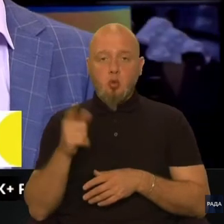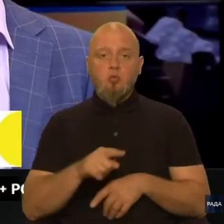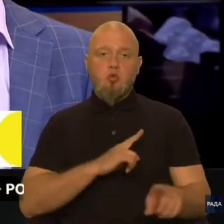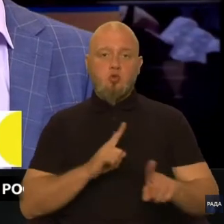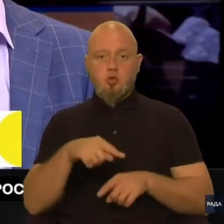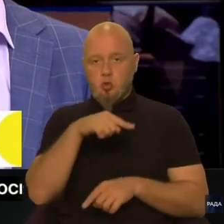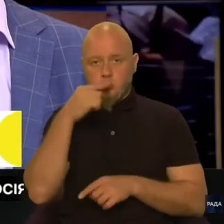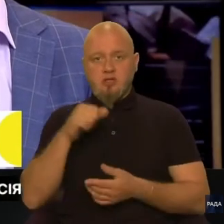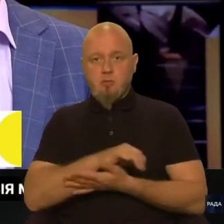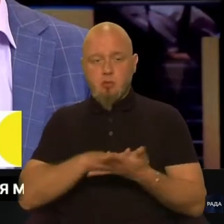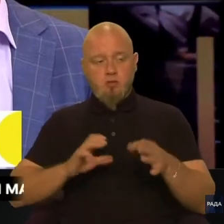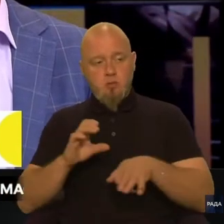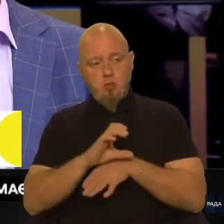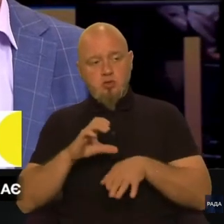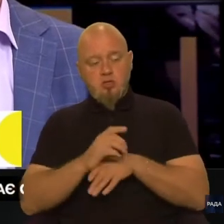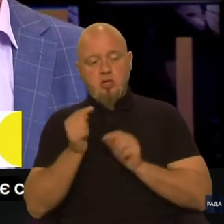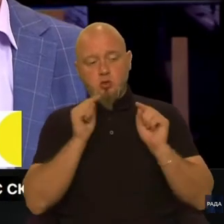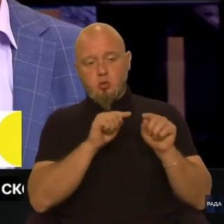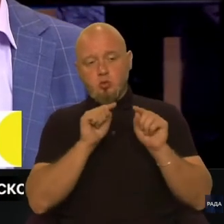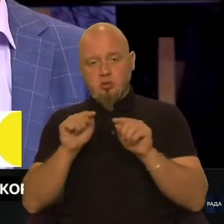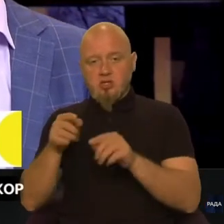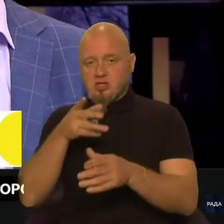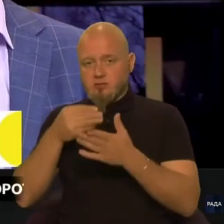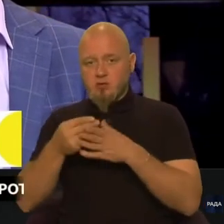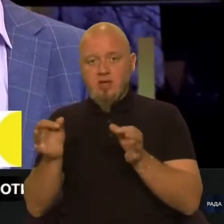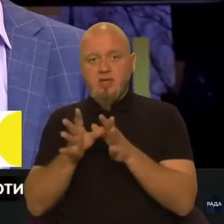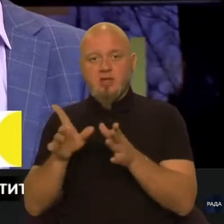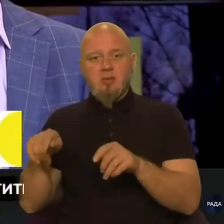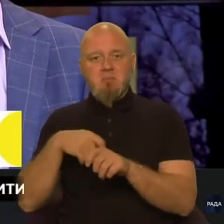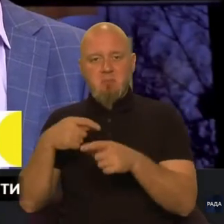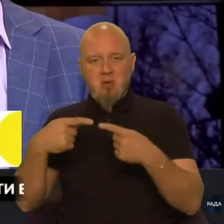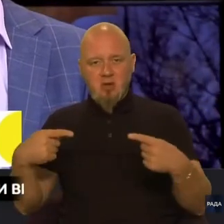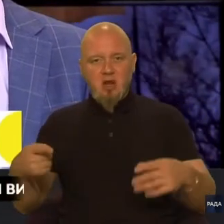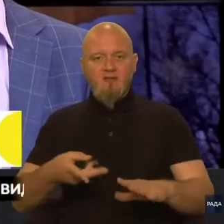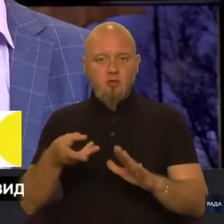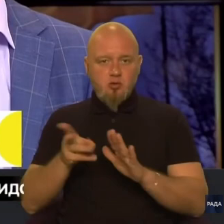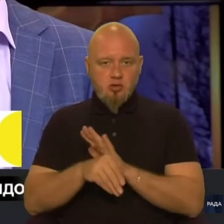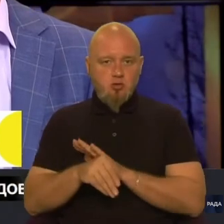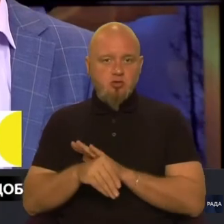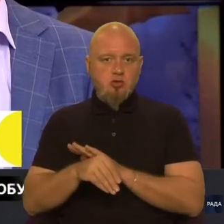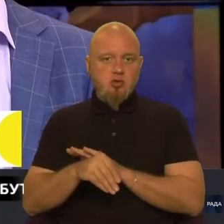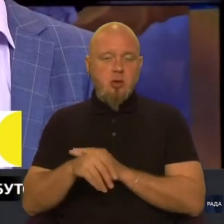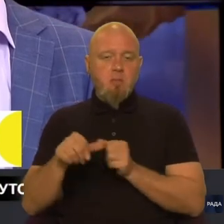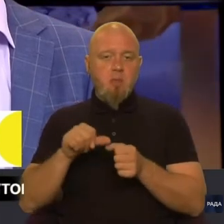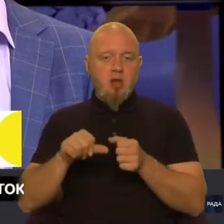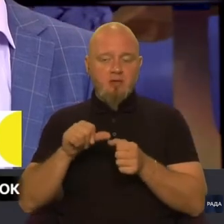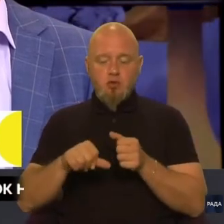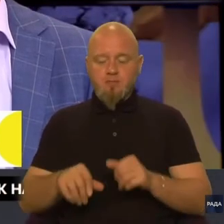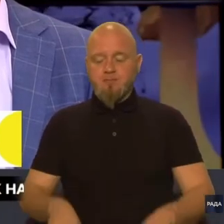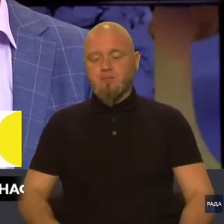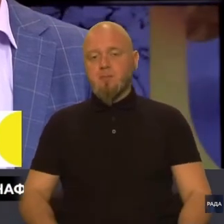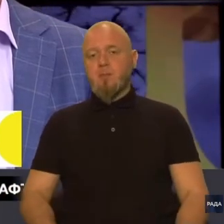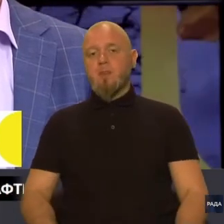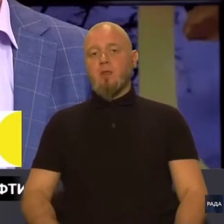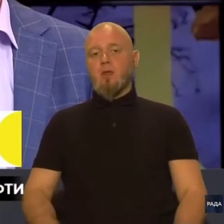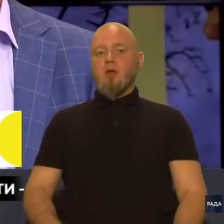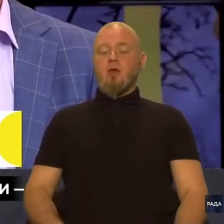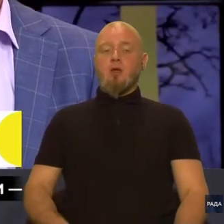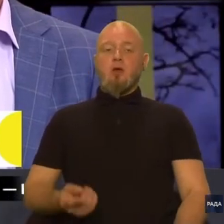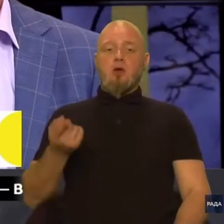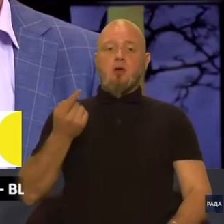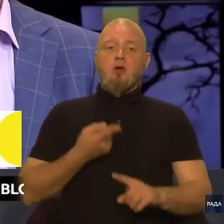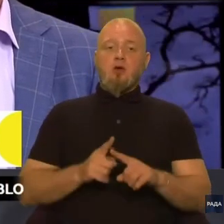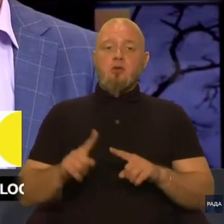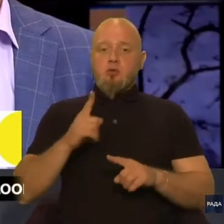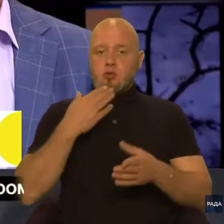Росія продовжує постачати туди свої ядерні матеріали включає включаючи палива в тому що